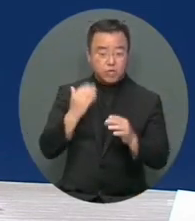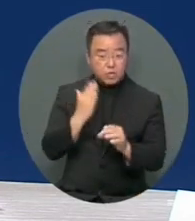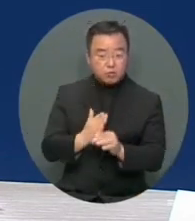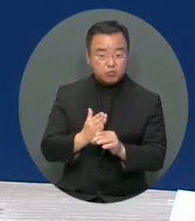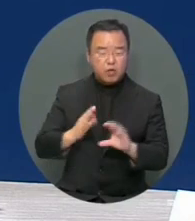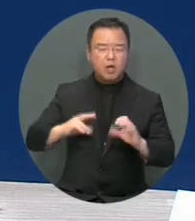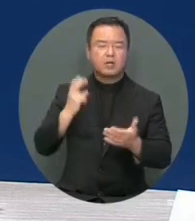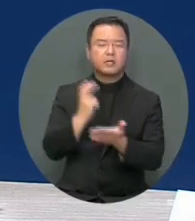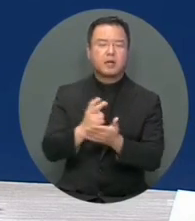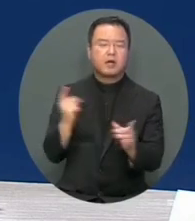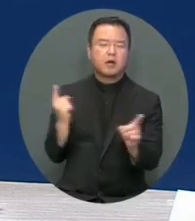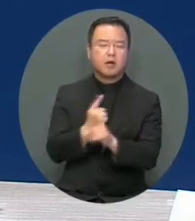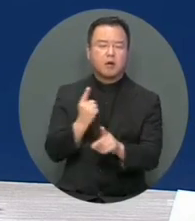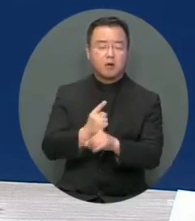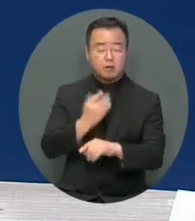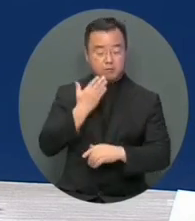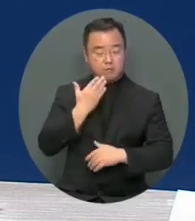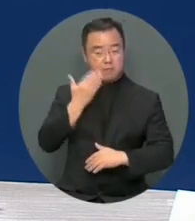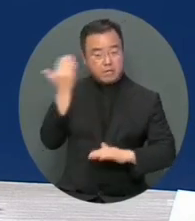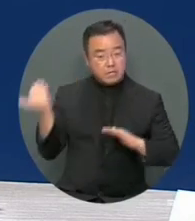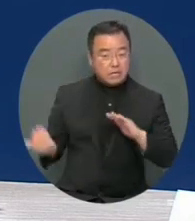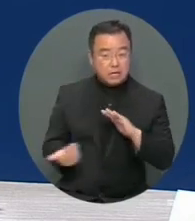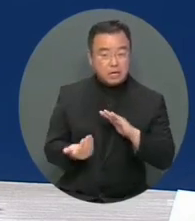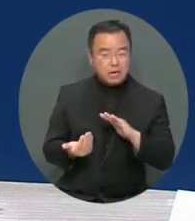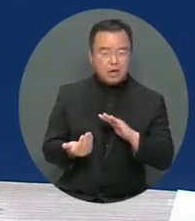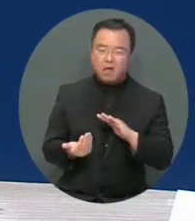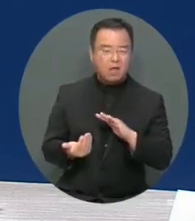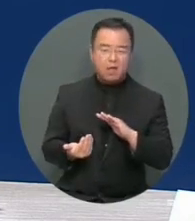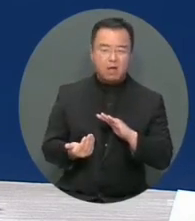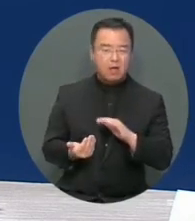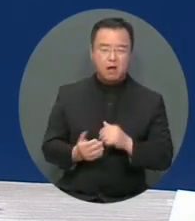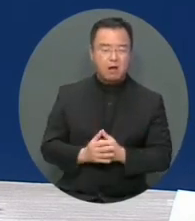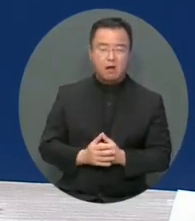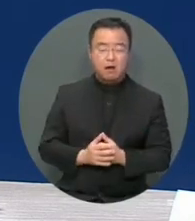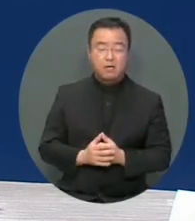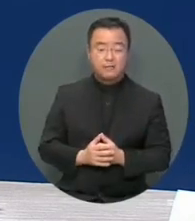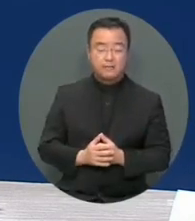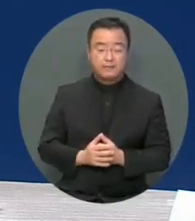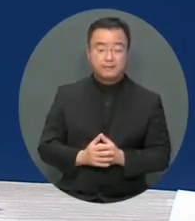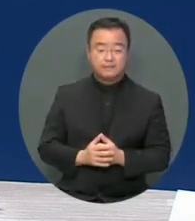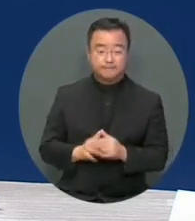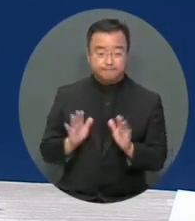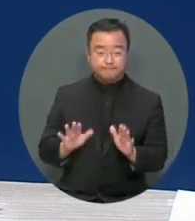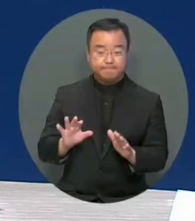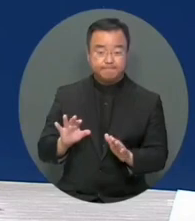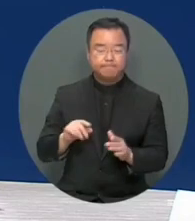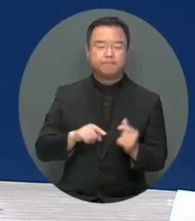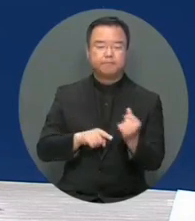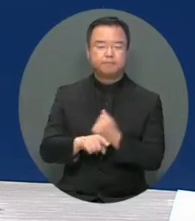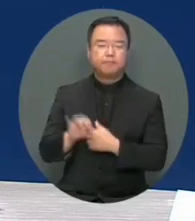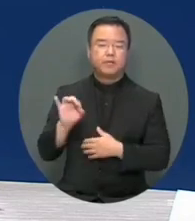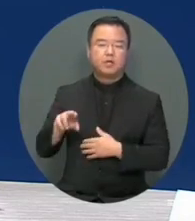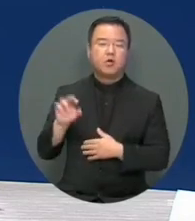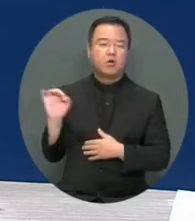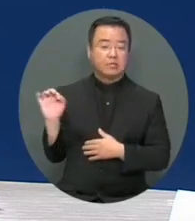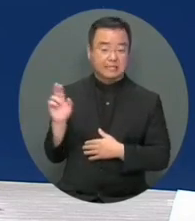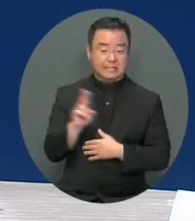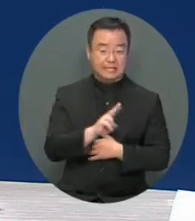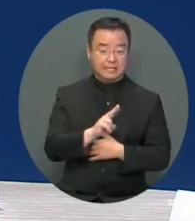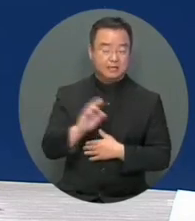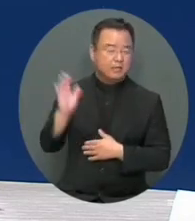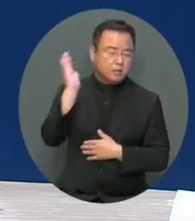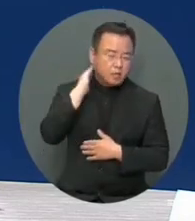개헌이 실제로 달성하기가 어렵다고 생각합니다. 그래서 여야가